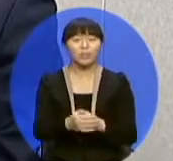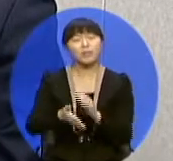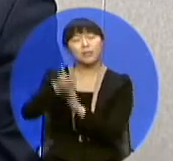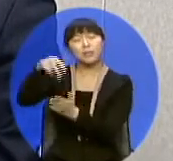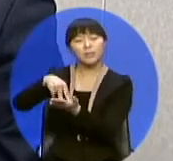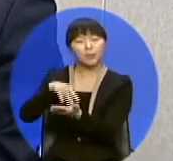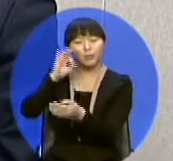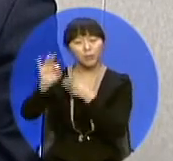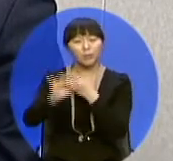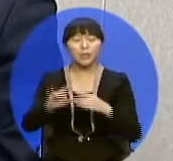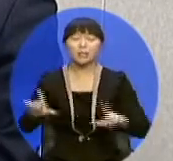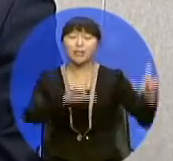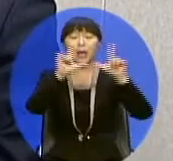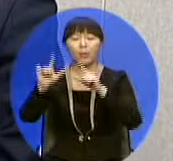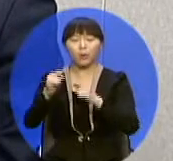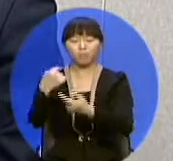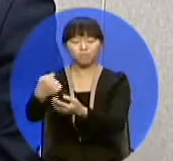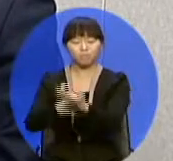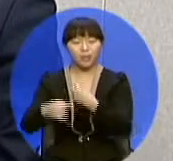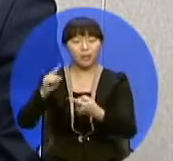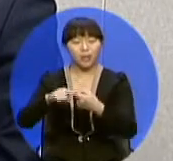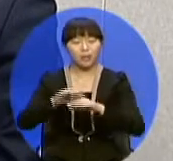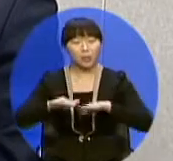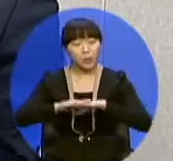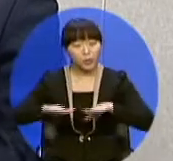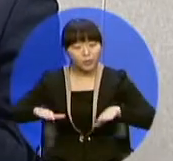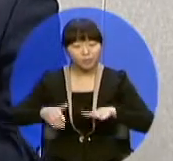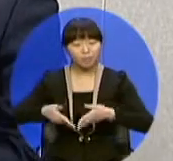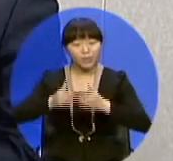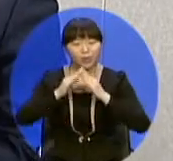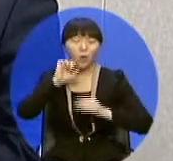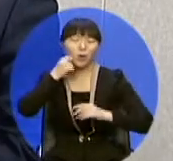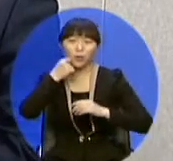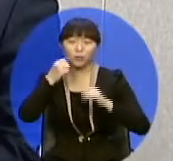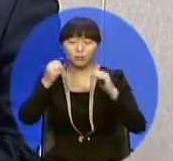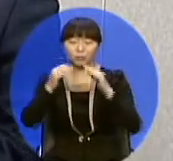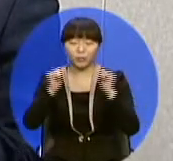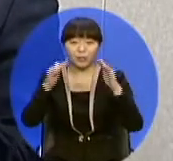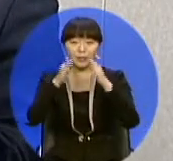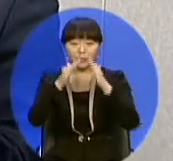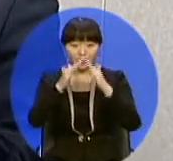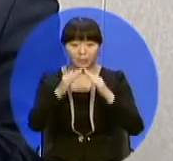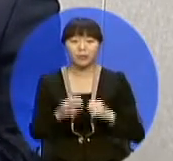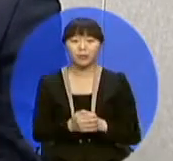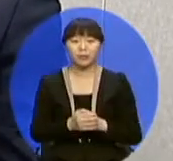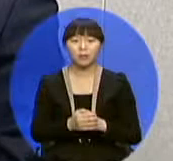차원에서 생활민원 처리 기동반이라는 것을 운영을 해서 어려운 분들의 집에